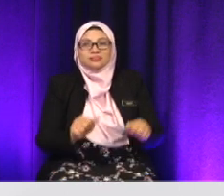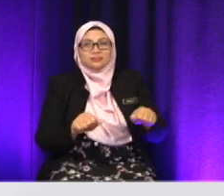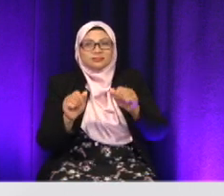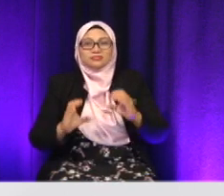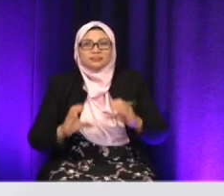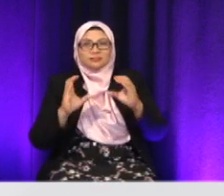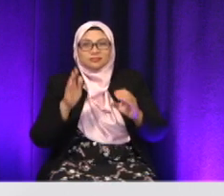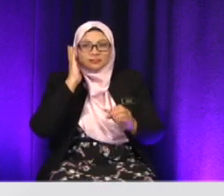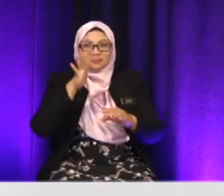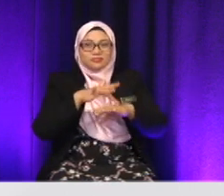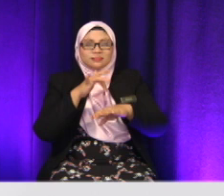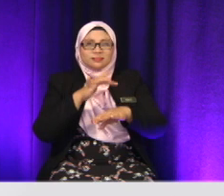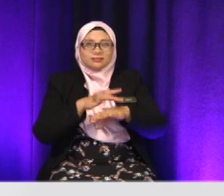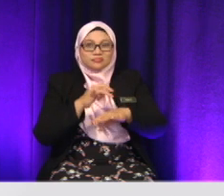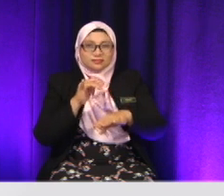S